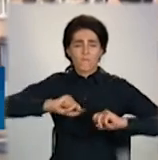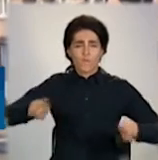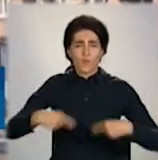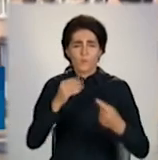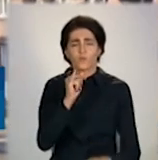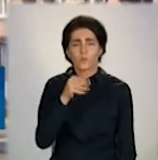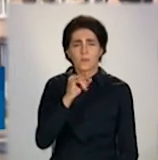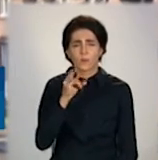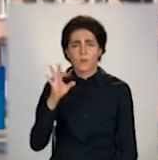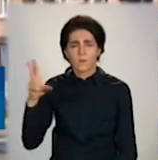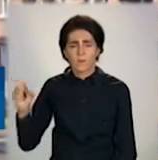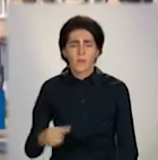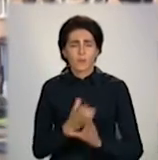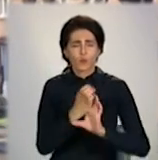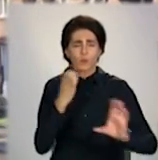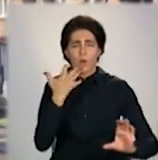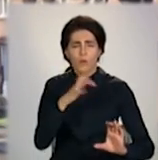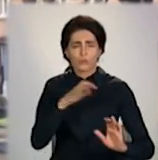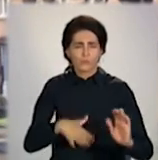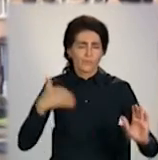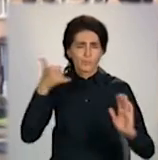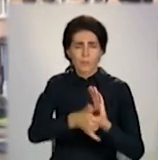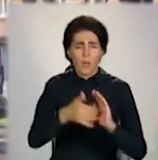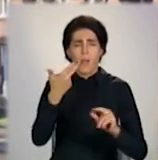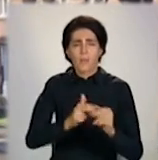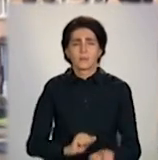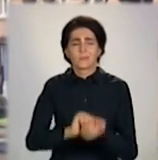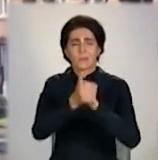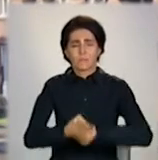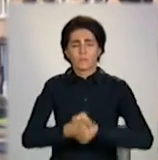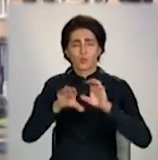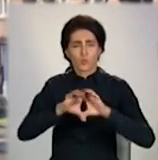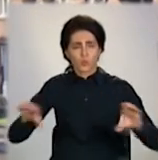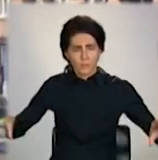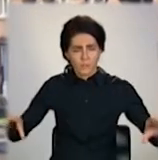футеровки трубопроводу гарячого дуття, заміна трубопроводу